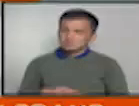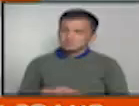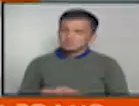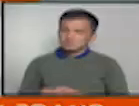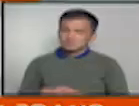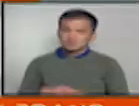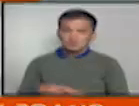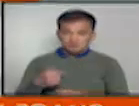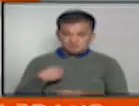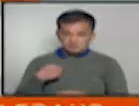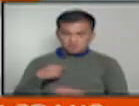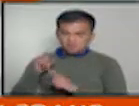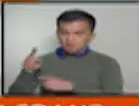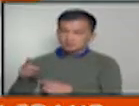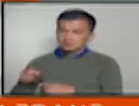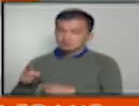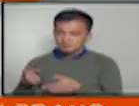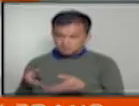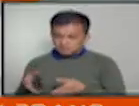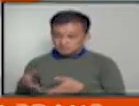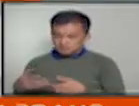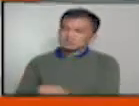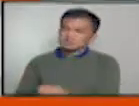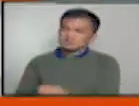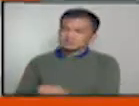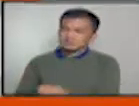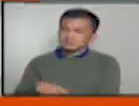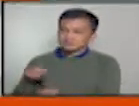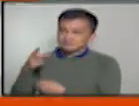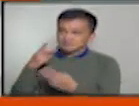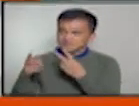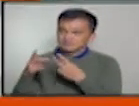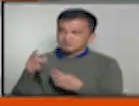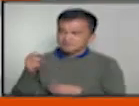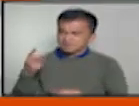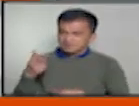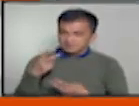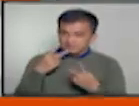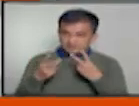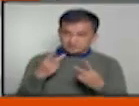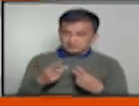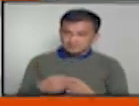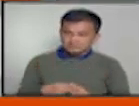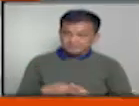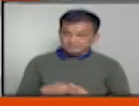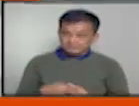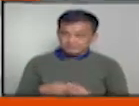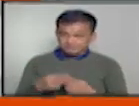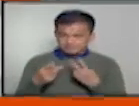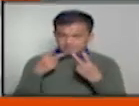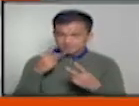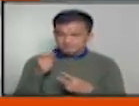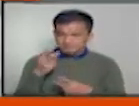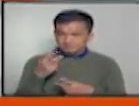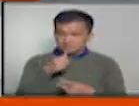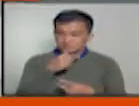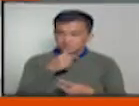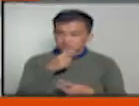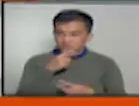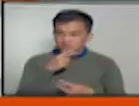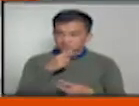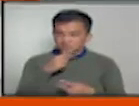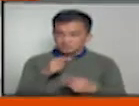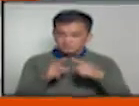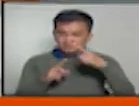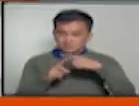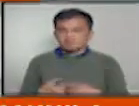po sa kanya, sige po kayo, yun. Nanonood po kayo ng TV? Ngayon, may yung naka-sling bag? Sino po yon? Tapos